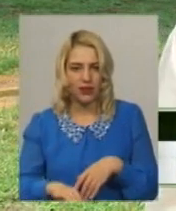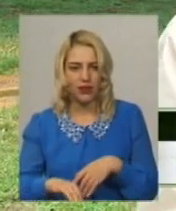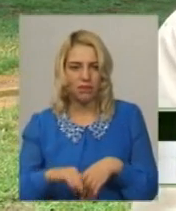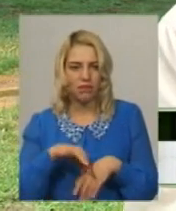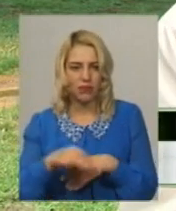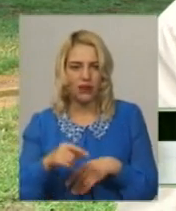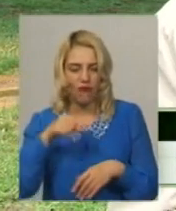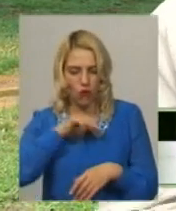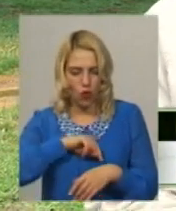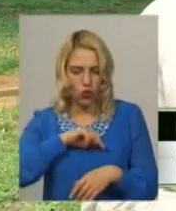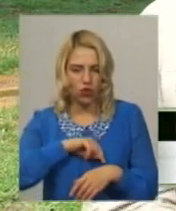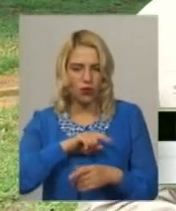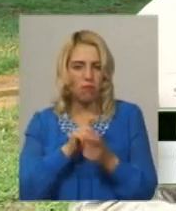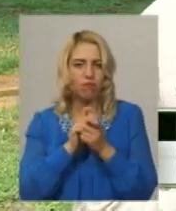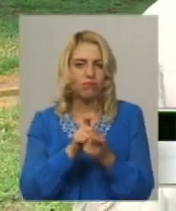внутрішнього фронту,